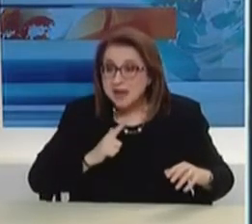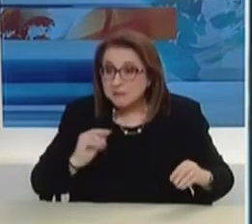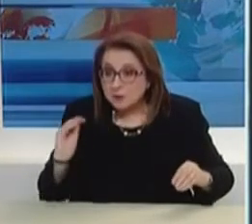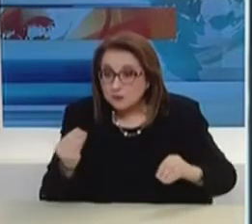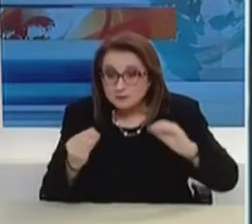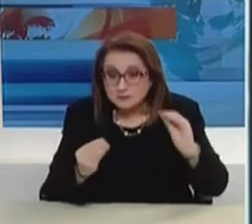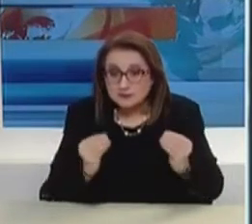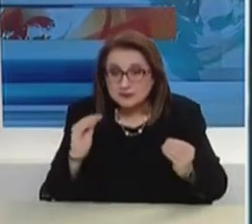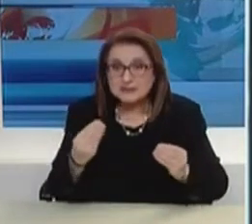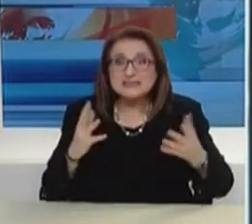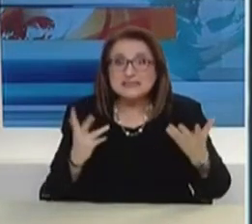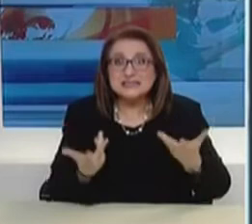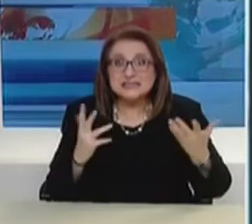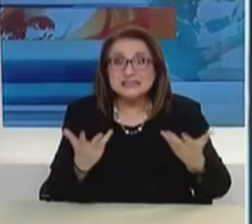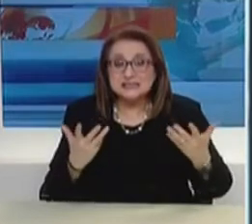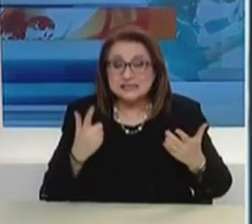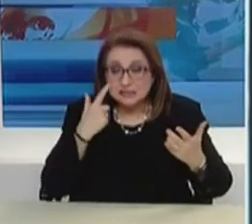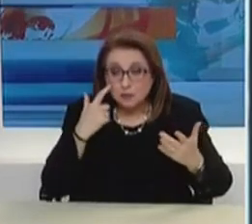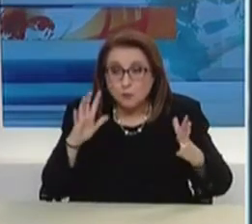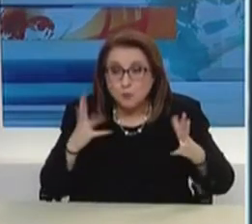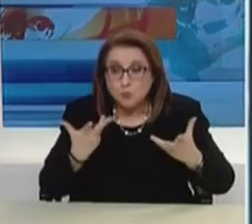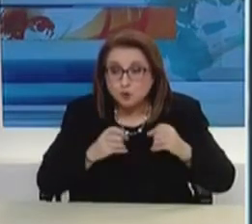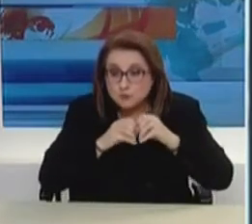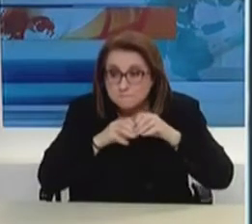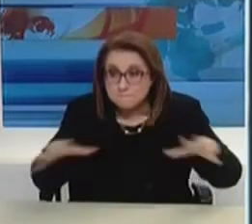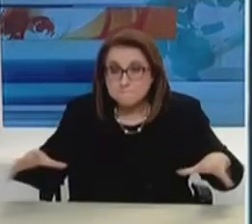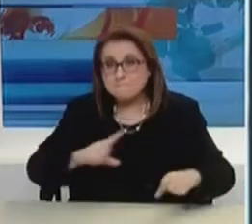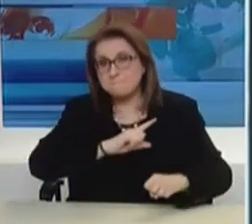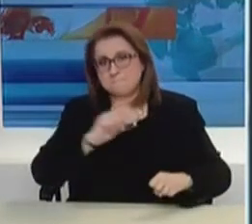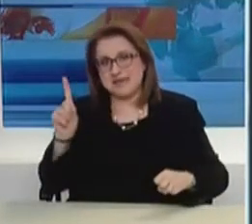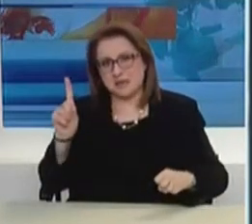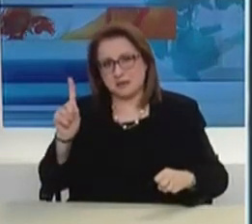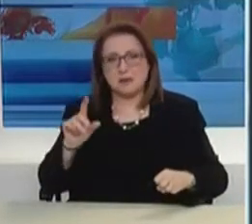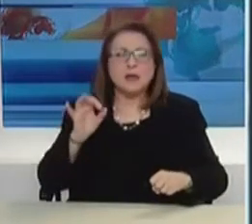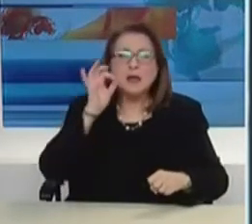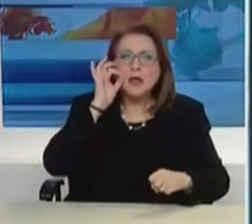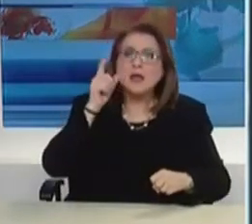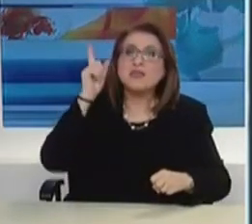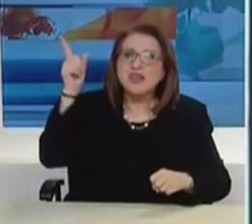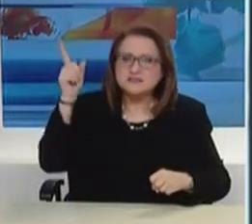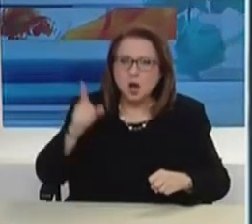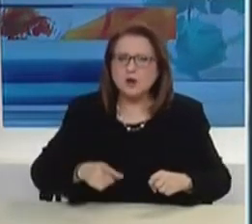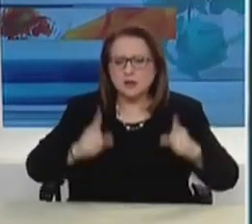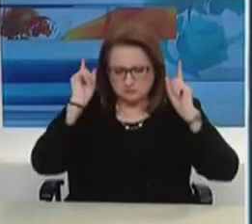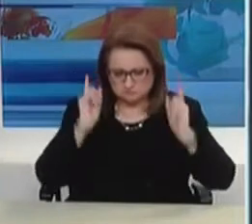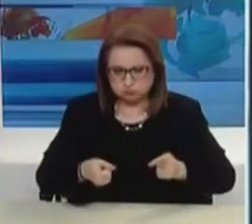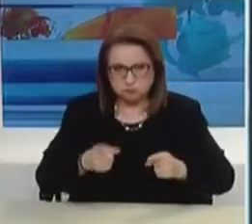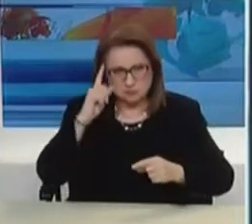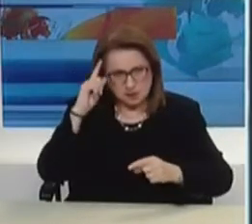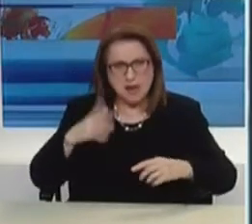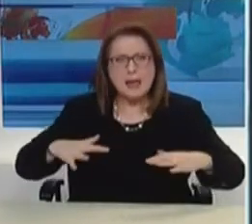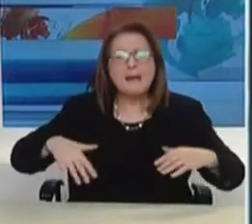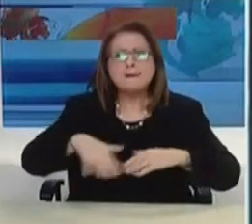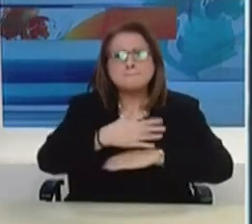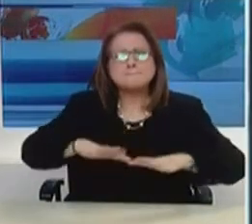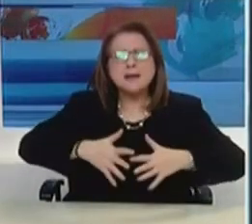μέτρα για να περιορίσουμε την εξάπλωση του ιού. Αυτό συνέβη και στην περίπτωση της Θεσσαλονίκης, όπου αποφασίστηκε περιορισμός της κίνησης των πολιτών